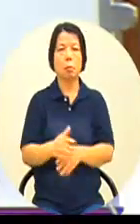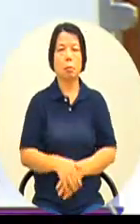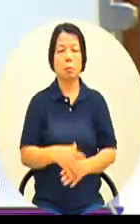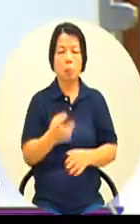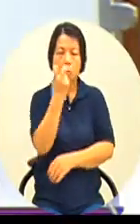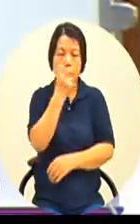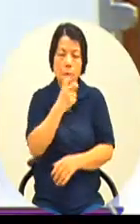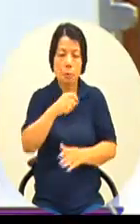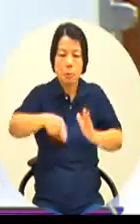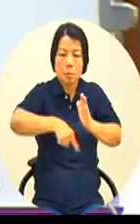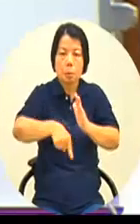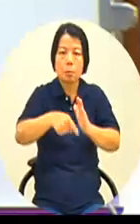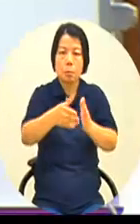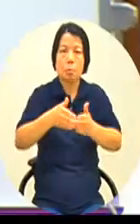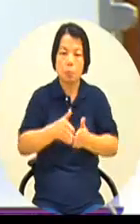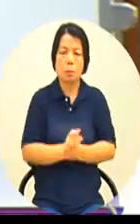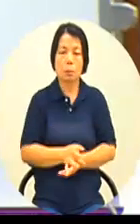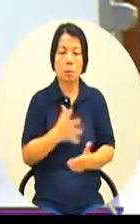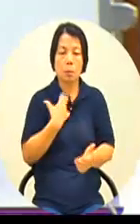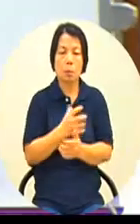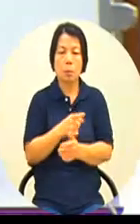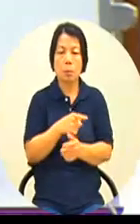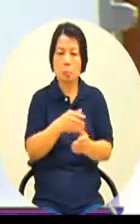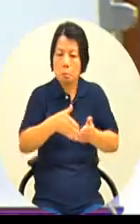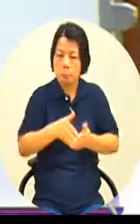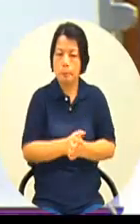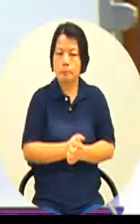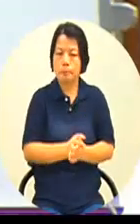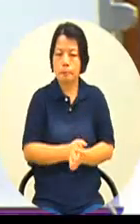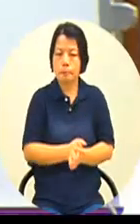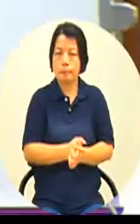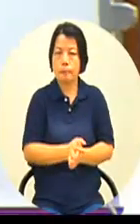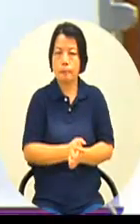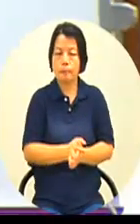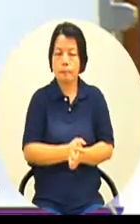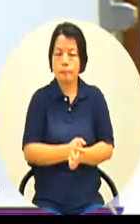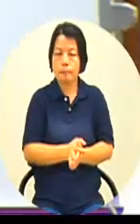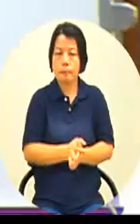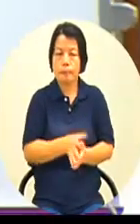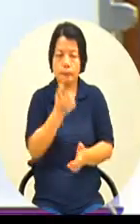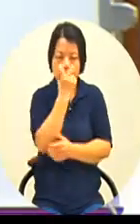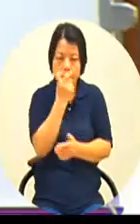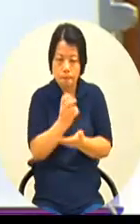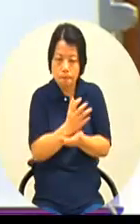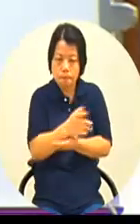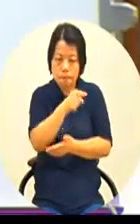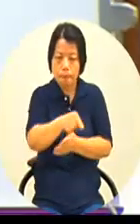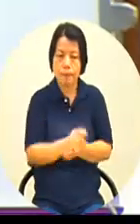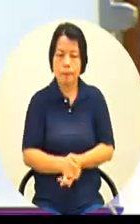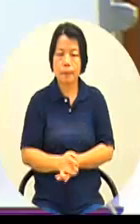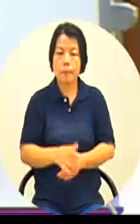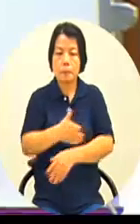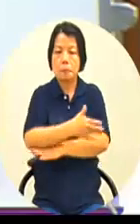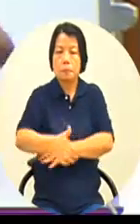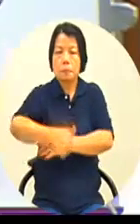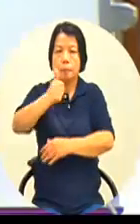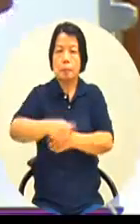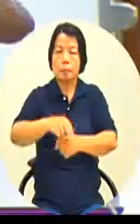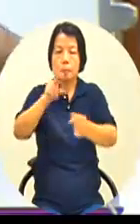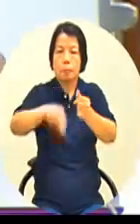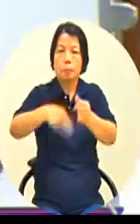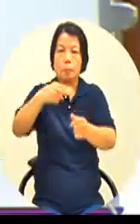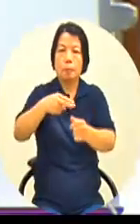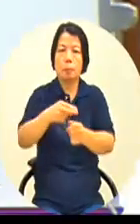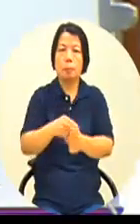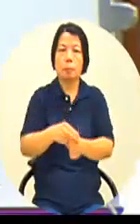监察院要来办那个县长。刘正宏哦，哎、欸，一打